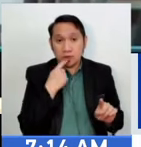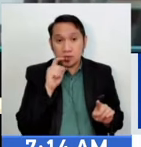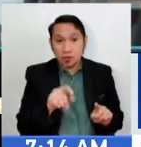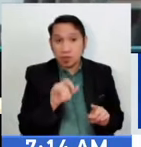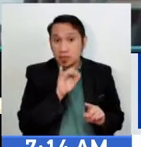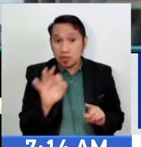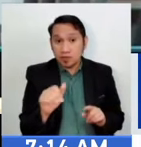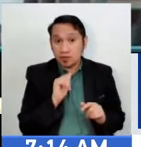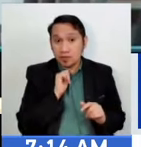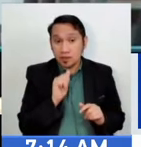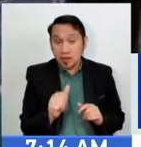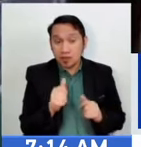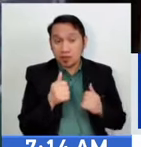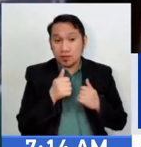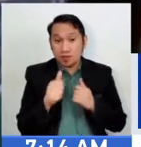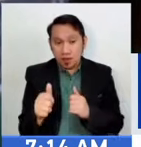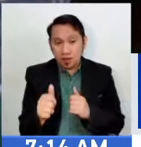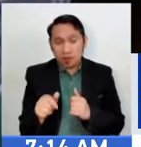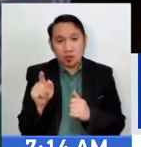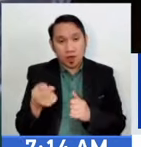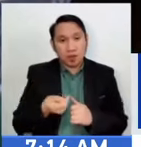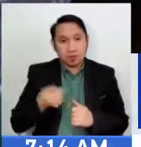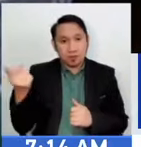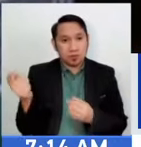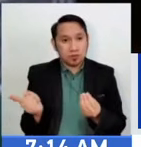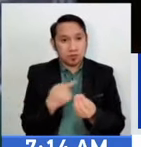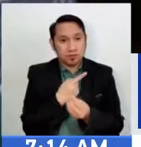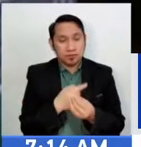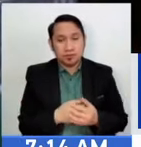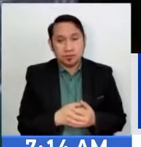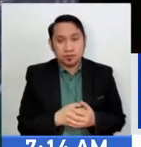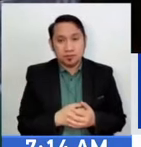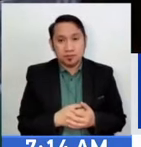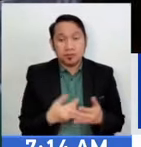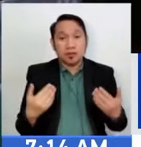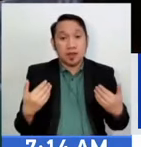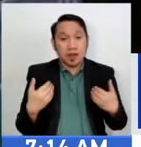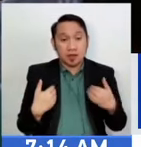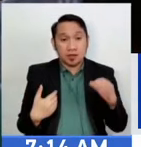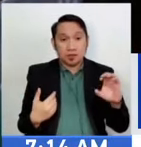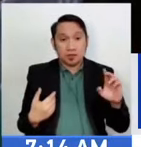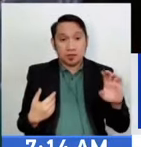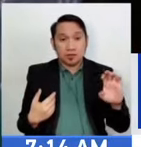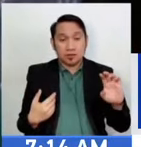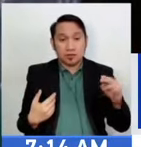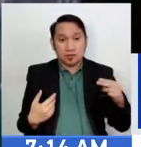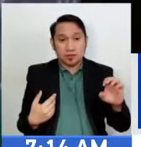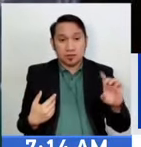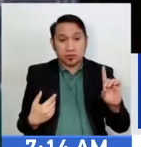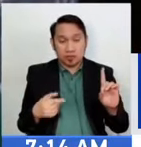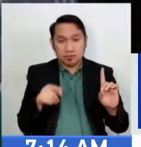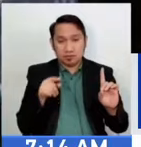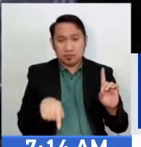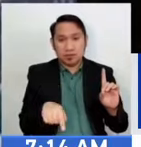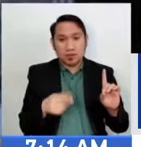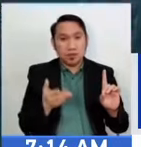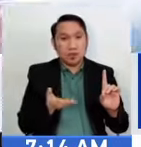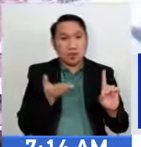ko po silang chair designate. Pinapadala rin daw ng CHED sa Executive Secretary kung may reklamo laban sa mga opisyal